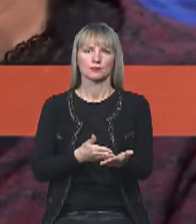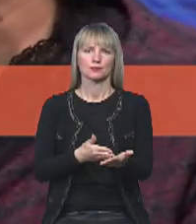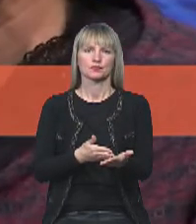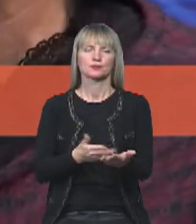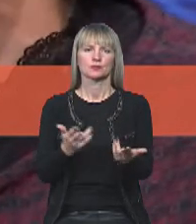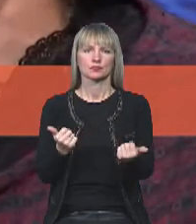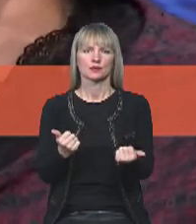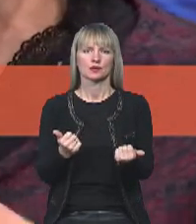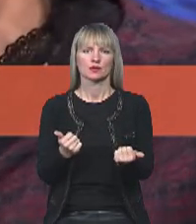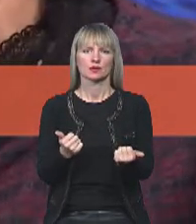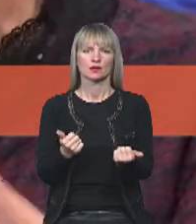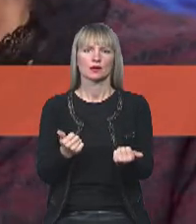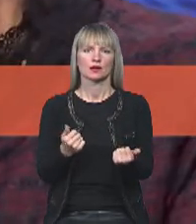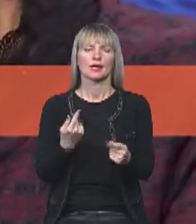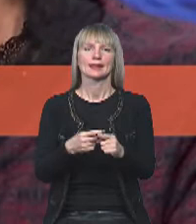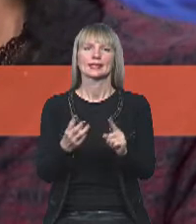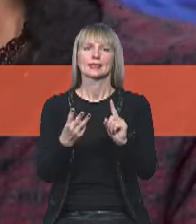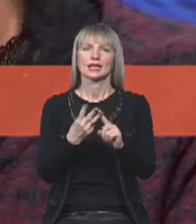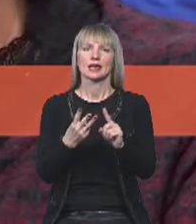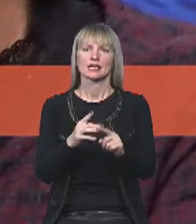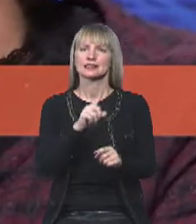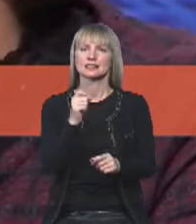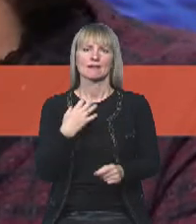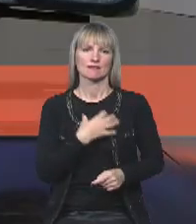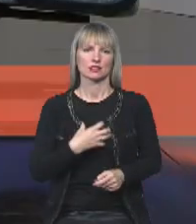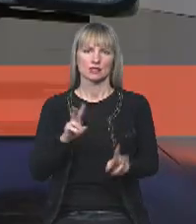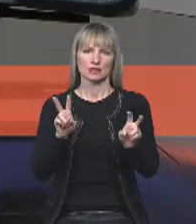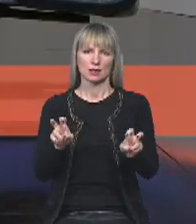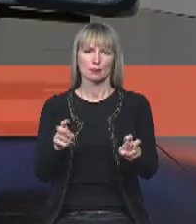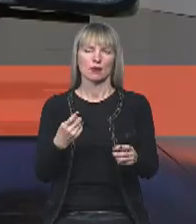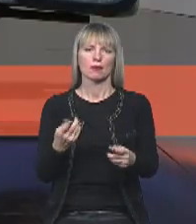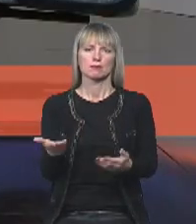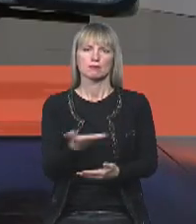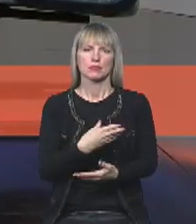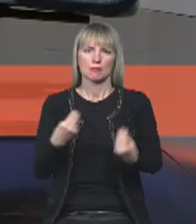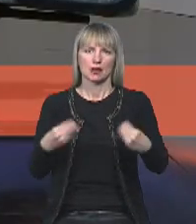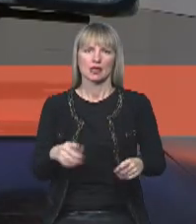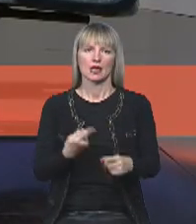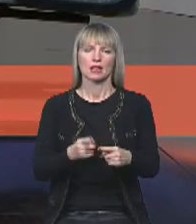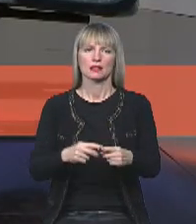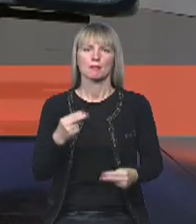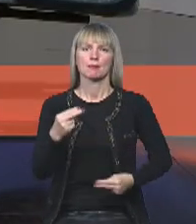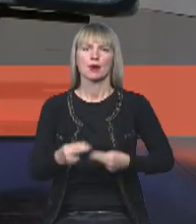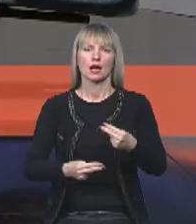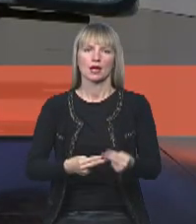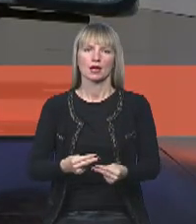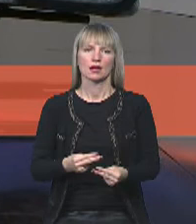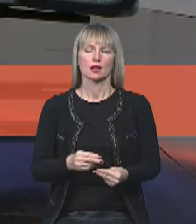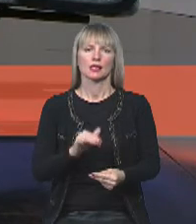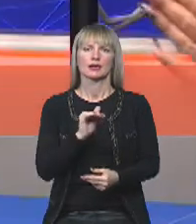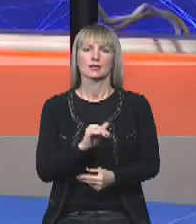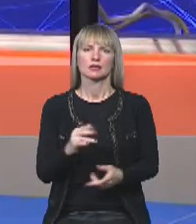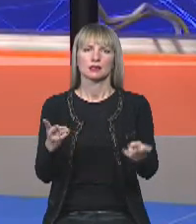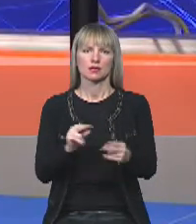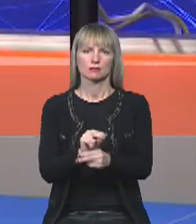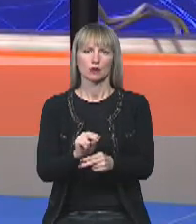Ну, а про це говориться, що це третя за важливістю. Ми потеряли це покоління. Учитися вже уже дітей, Сахтєв. Тут вже